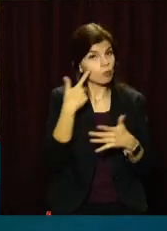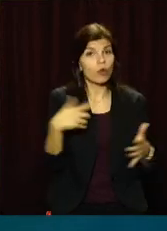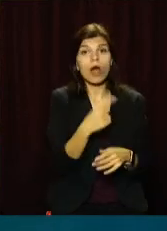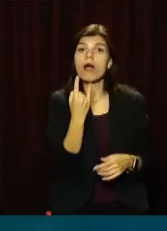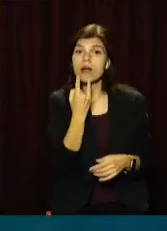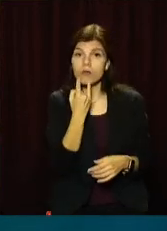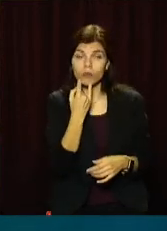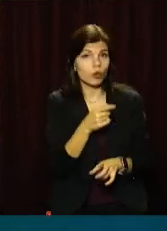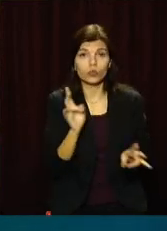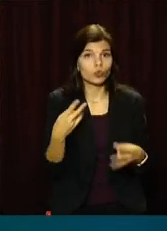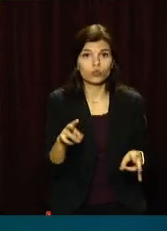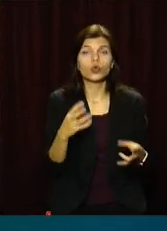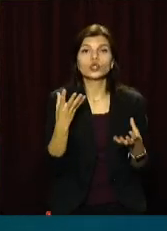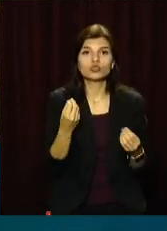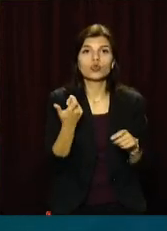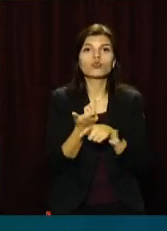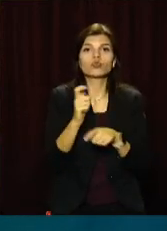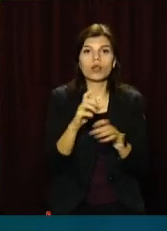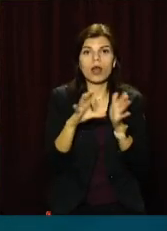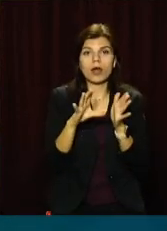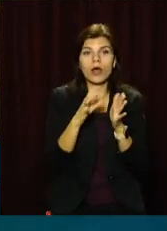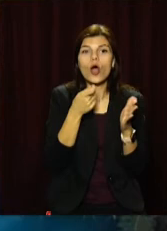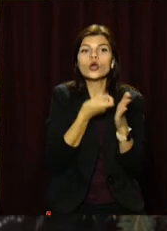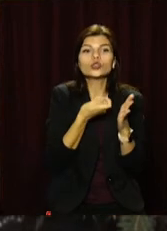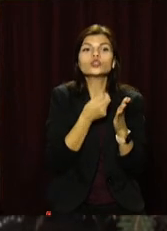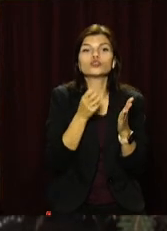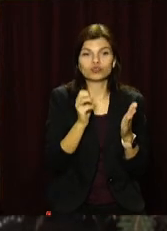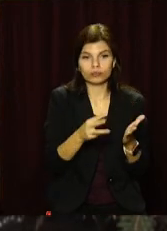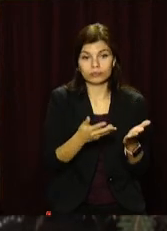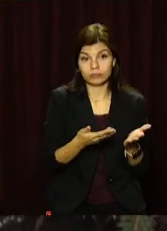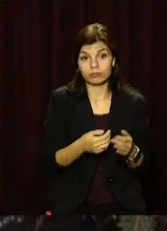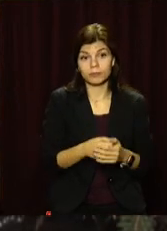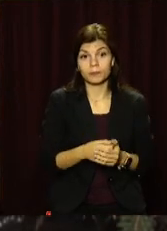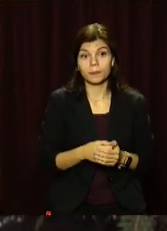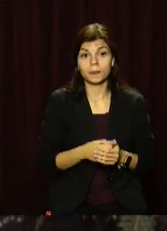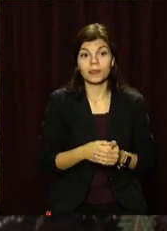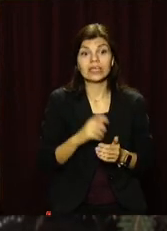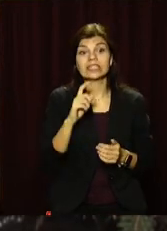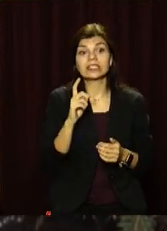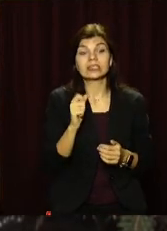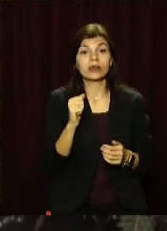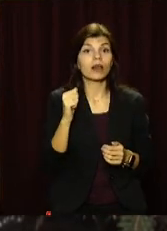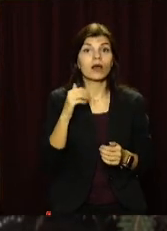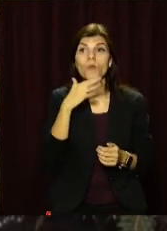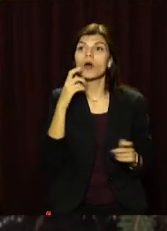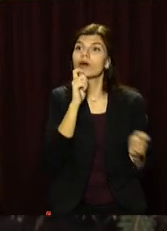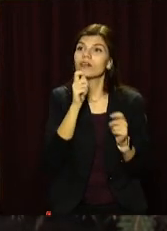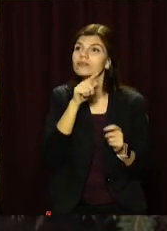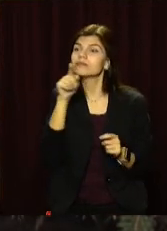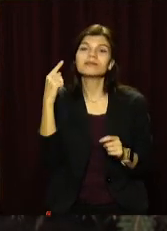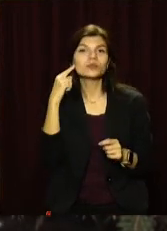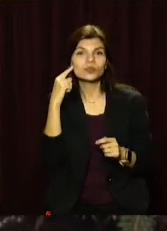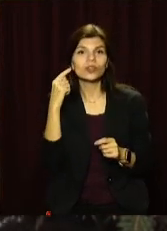не треба додаткових джерел живлення для того, щоб їх підзаряджати. За відгуками наших рятувальників,